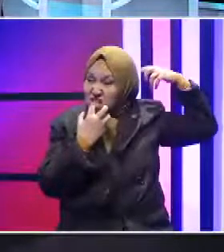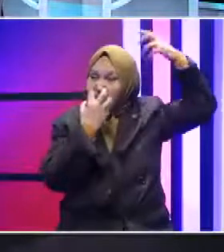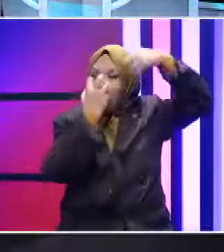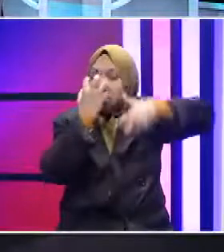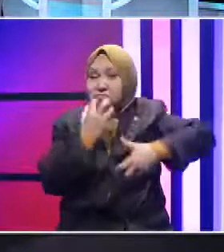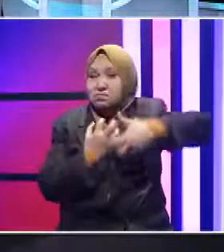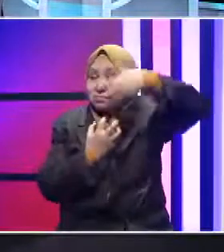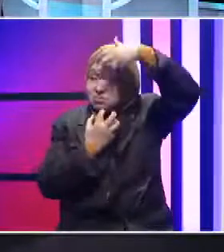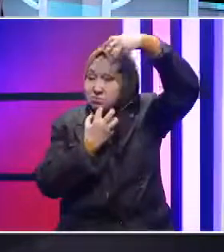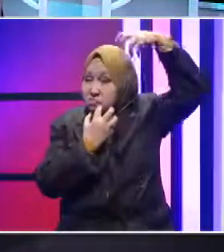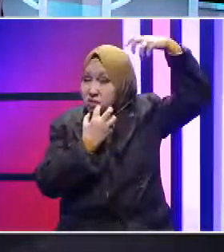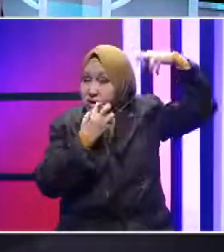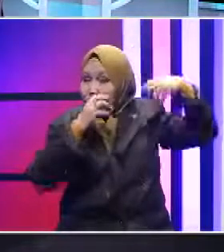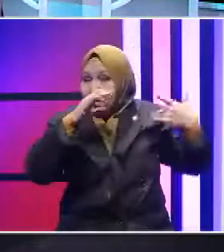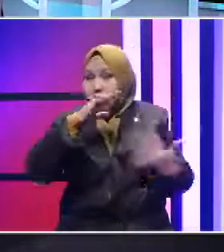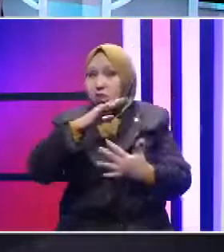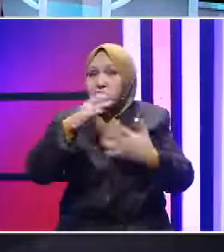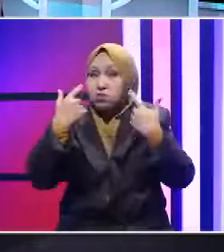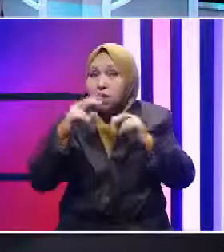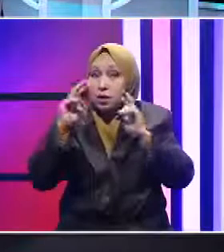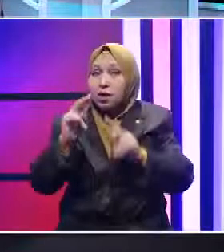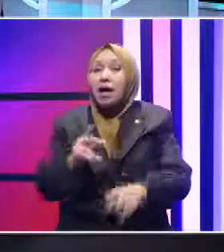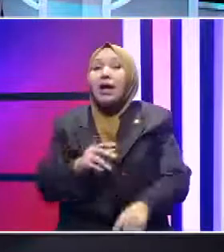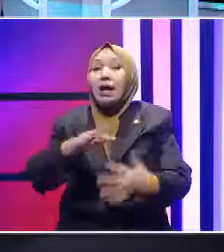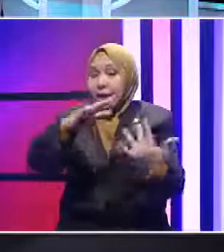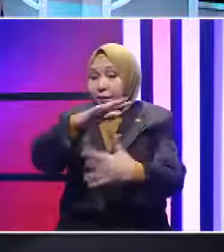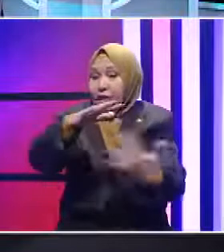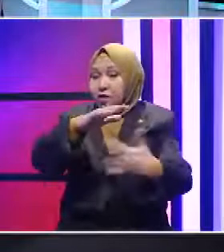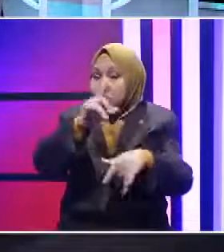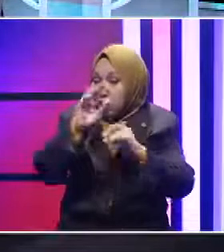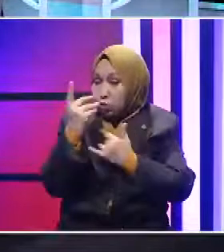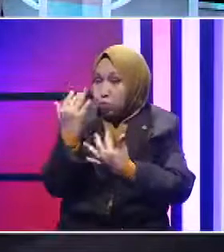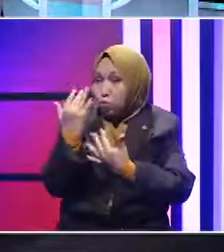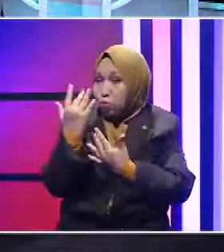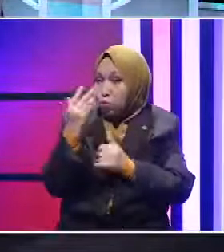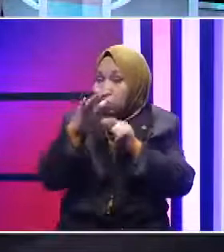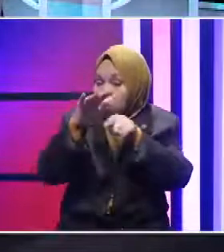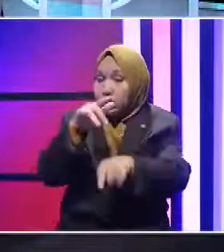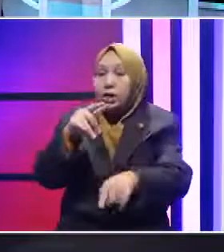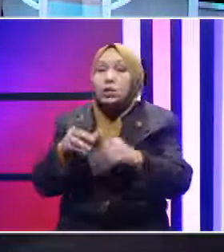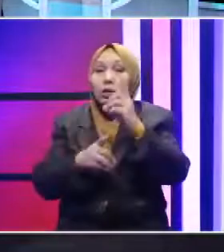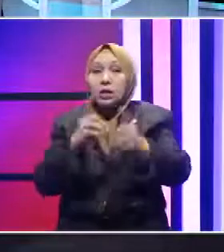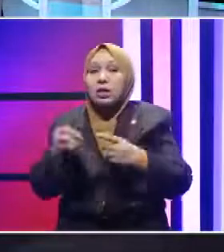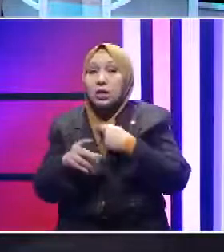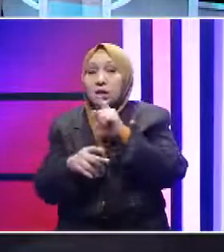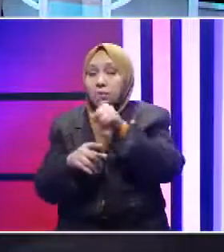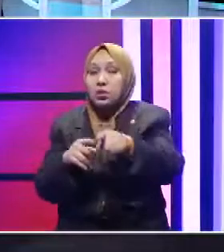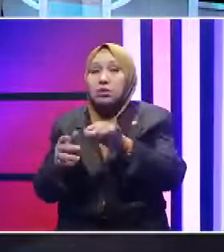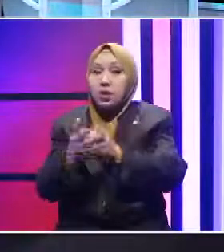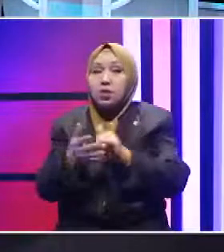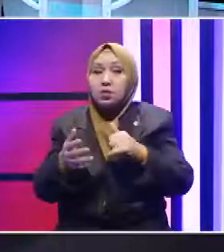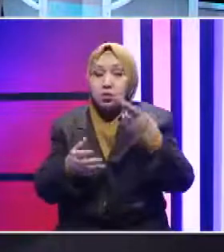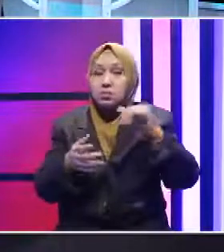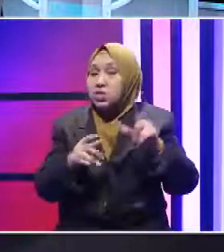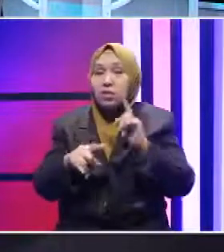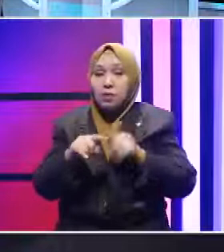tu dah perhati sekarang dah. Betul. Dekat dunia lagi dah perhati, dia ni lain macam lain ni sama. Ya, cuma kita tak boleh dah cakap yang penipu tu fujar, jangan cakap